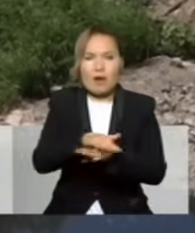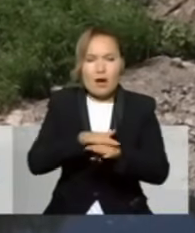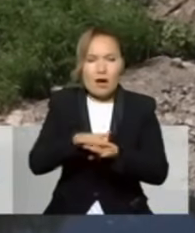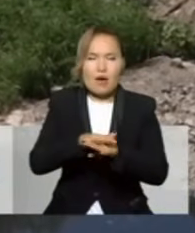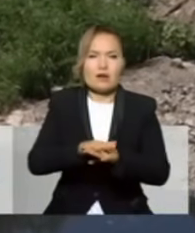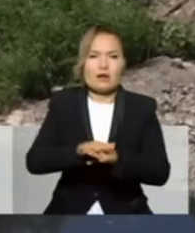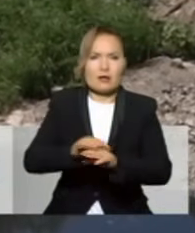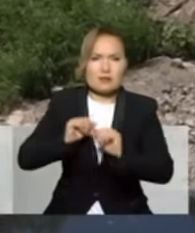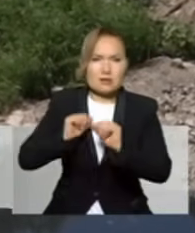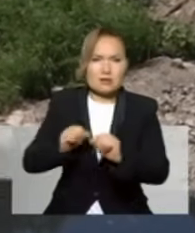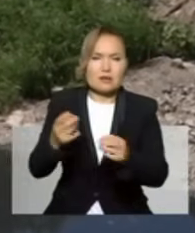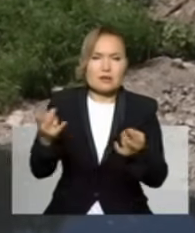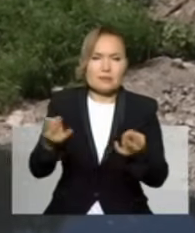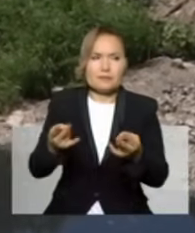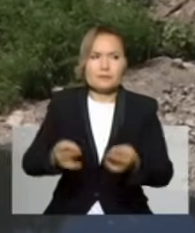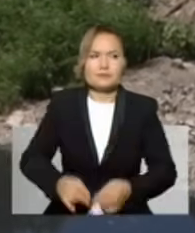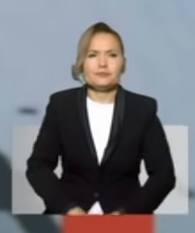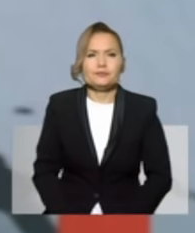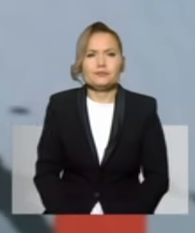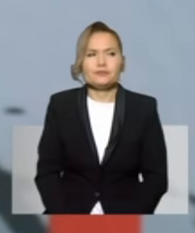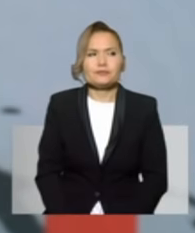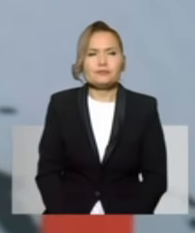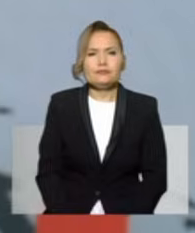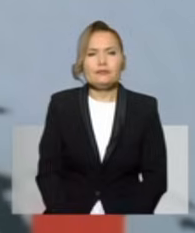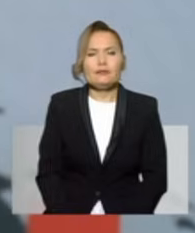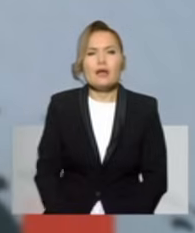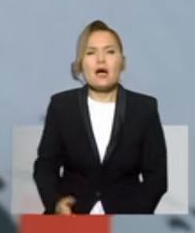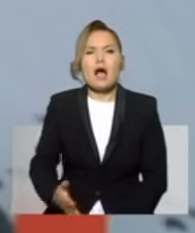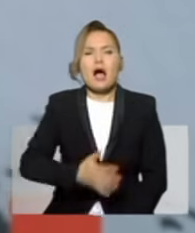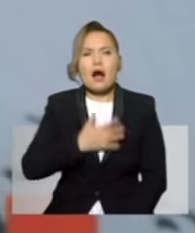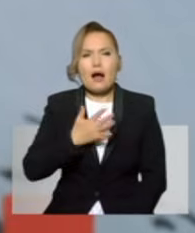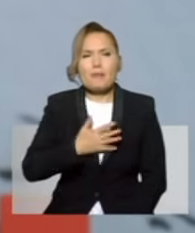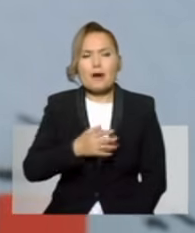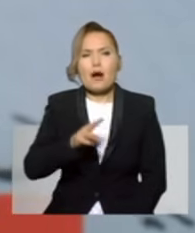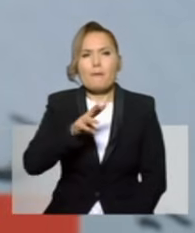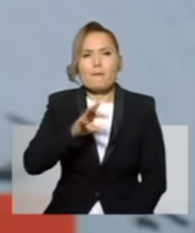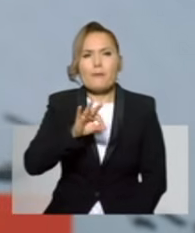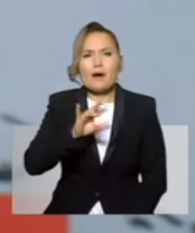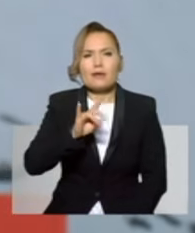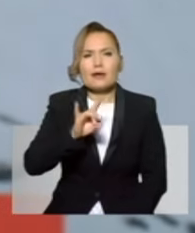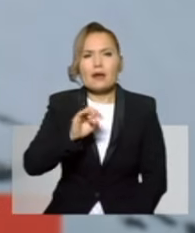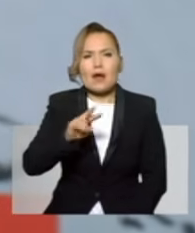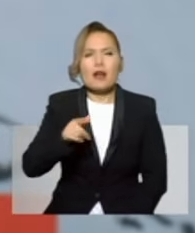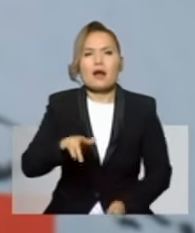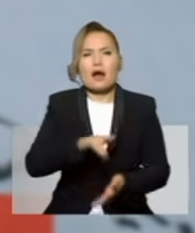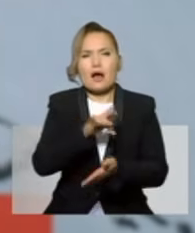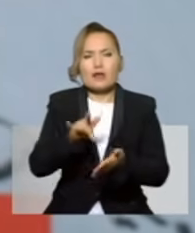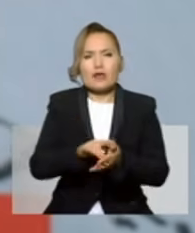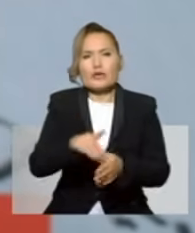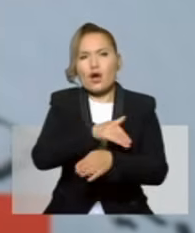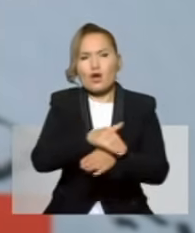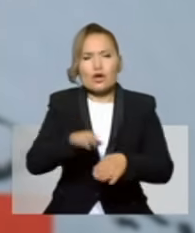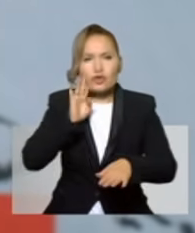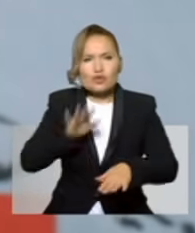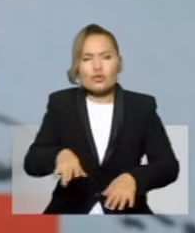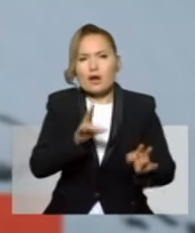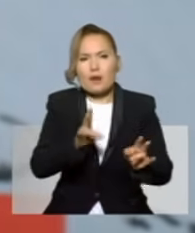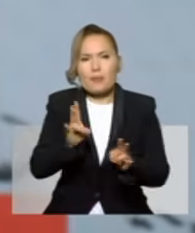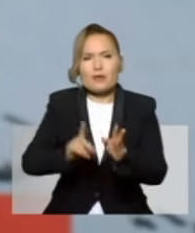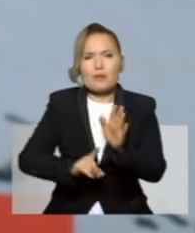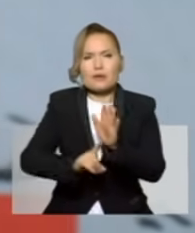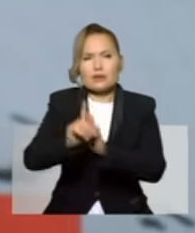Аманжол Айтмағанбетов, Ақтөбе. Ал Канадада Монреаль қаласының көшелері кенеттен өзенге айналды.